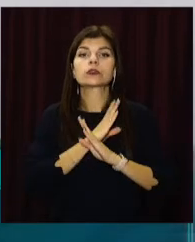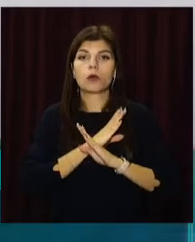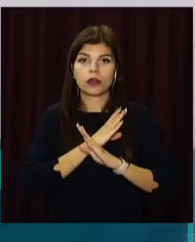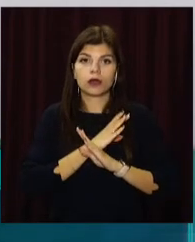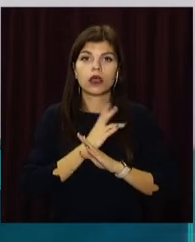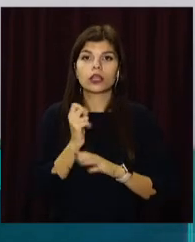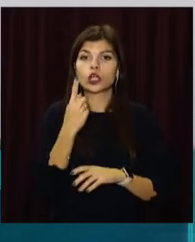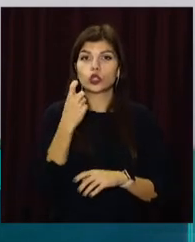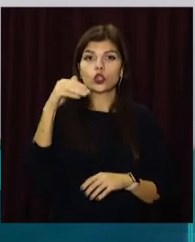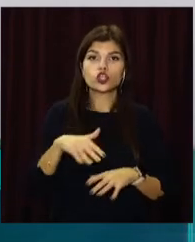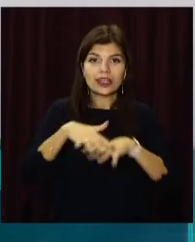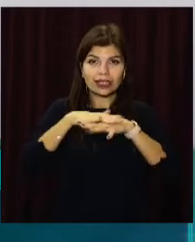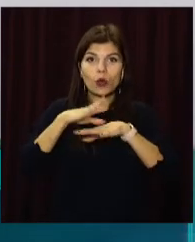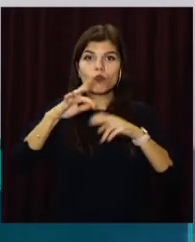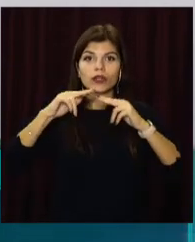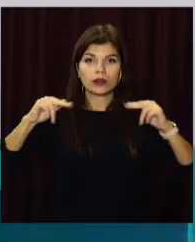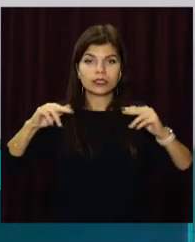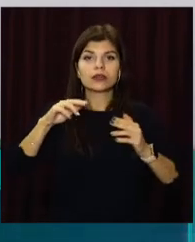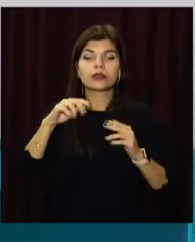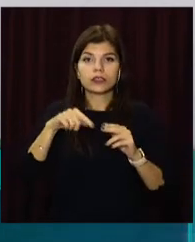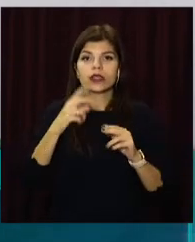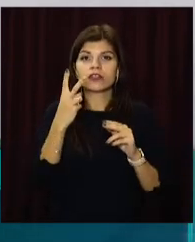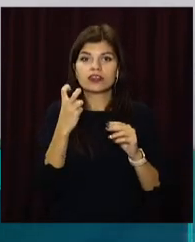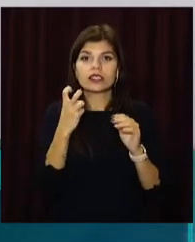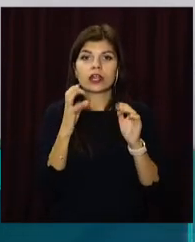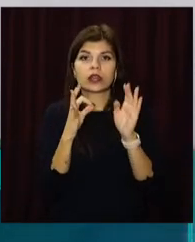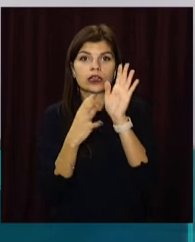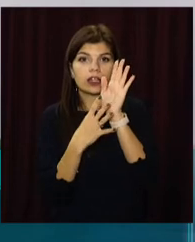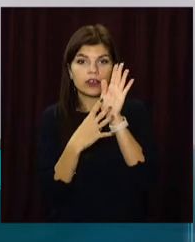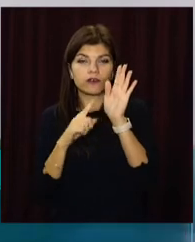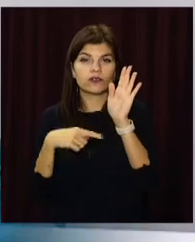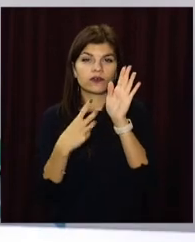Смертність на 100 тисяч населення по Дніпру складає